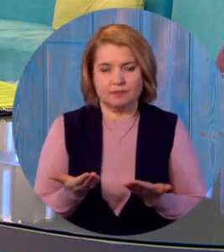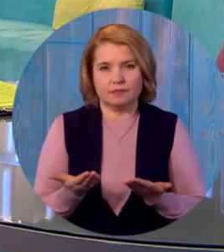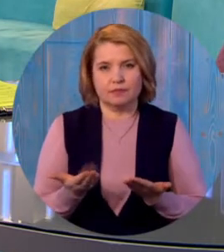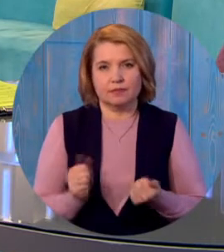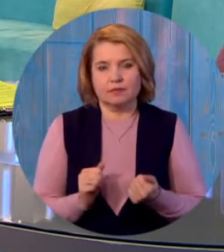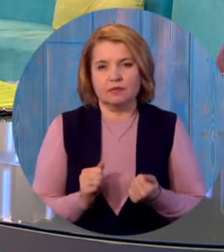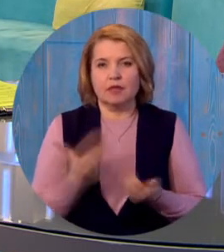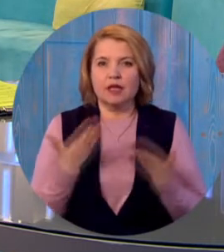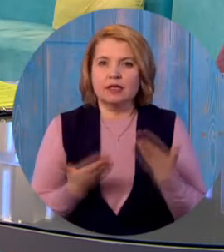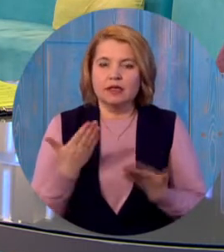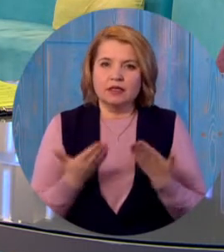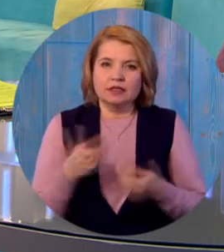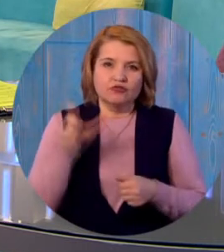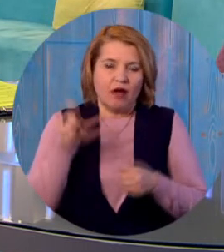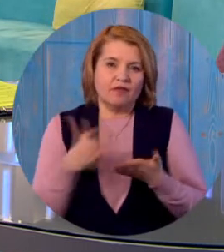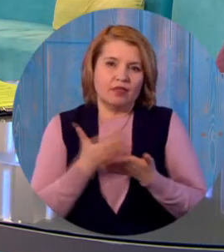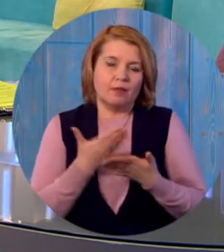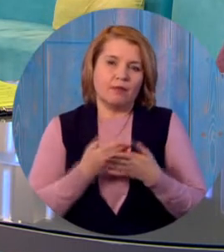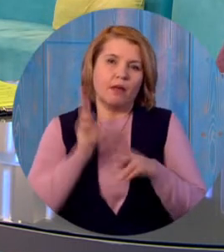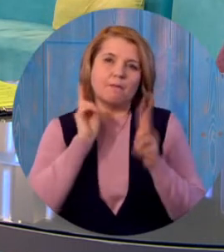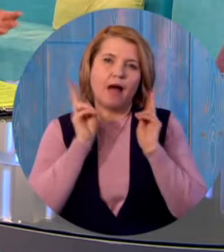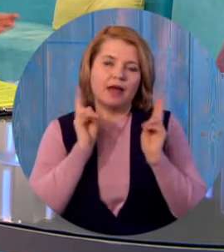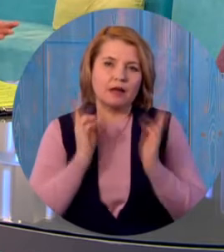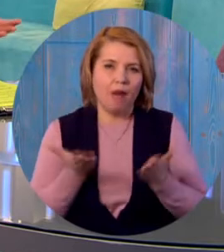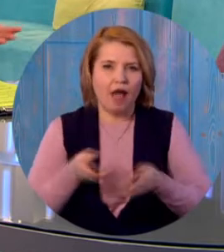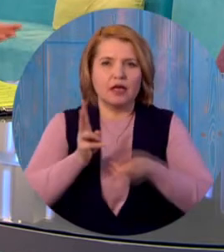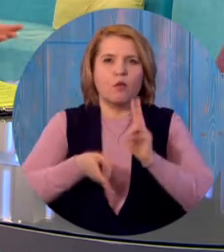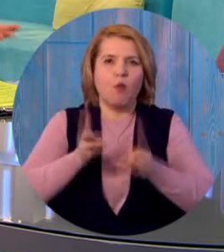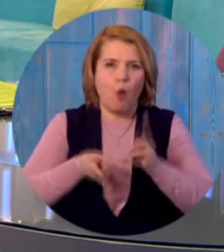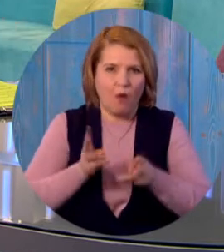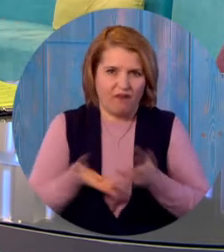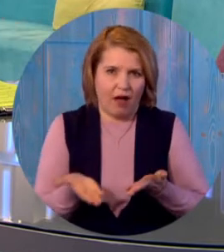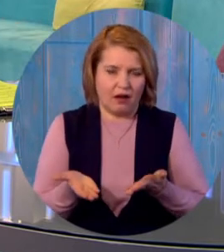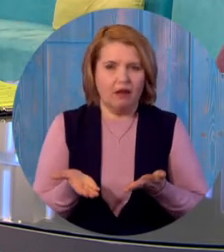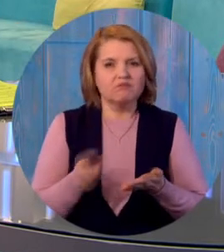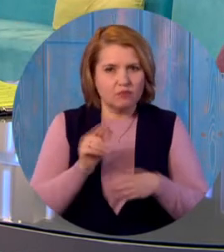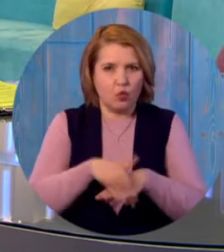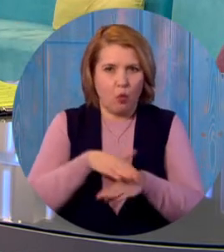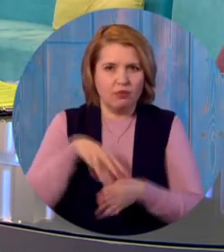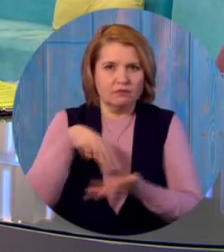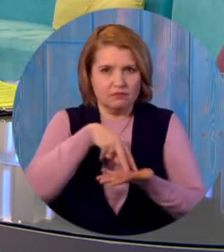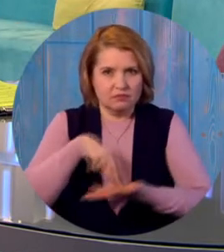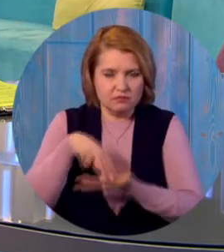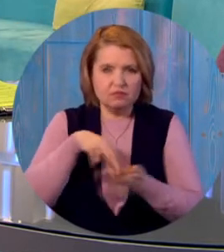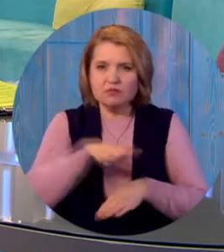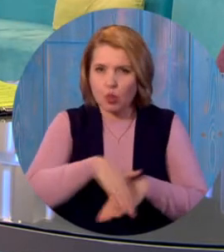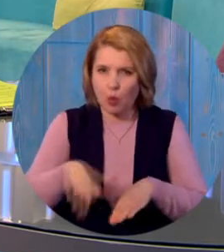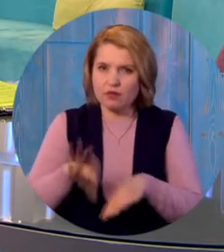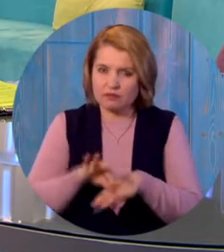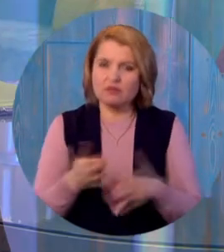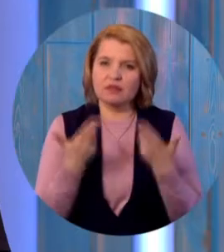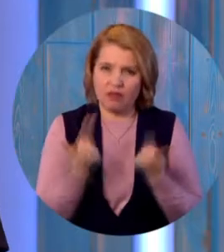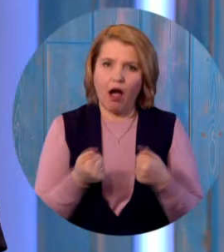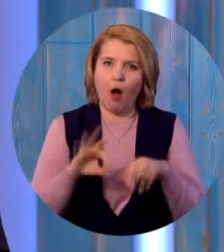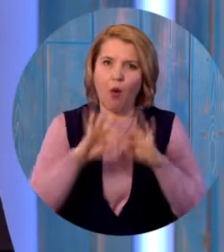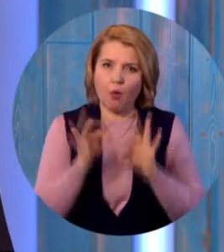почему? Смотри, если человек парикмахер, если человек повар, он каждый день на ногах. Абсолютно верно, так и есть. То есть образ жизни и, конечно